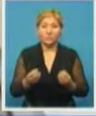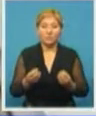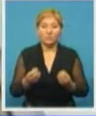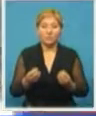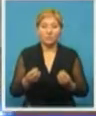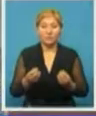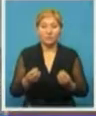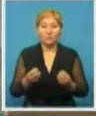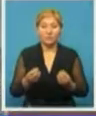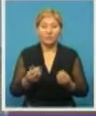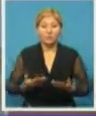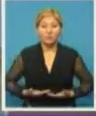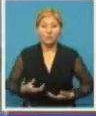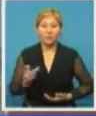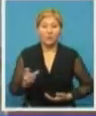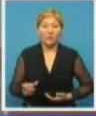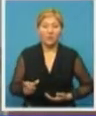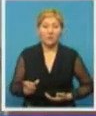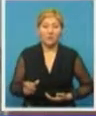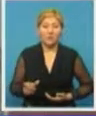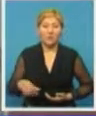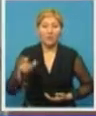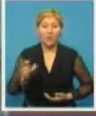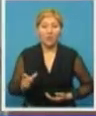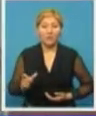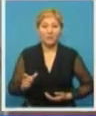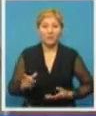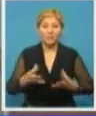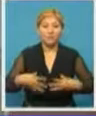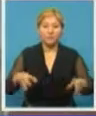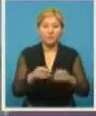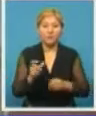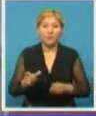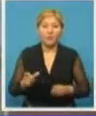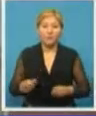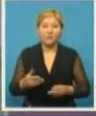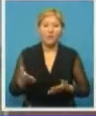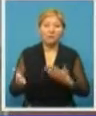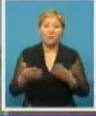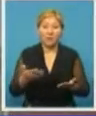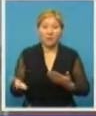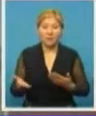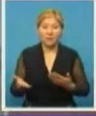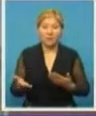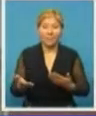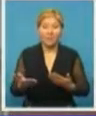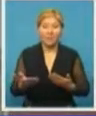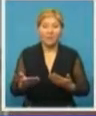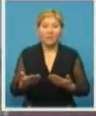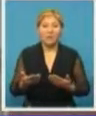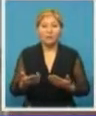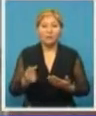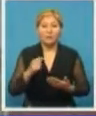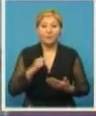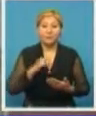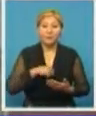тұлға. Жалпы ол адамның қоршаған ортамен қарым-қатынасы туралы, агрессиясы, мысалы, ішкі дүниесі